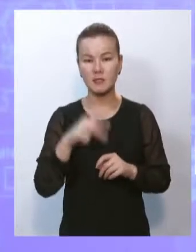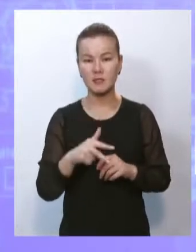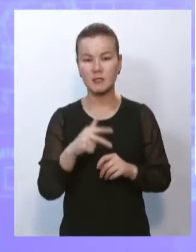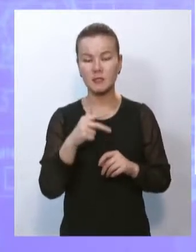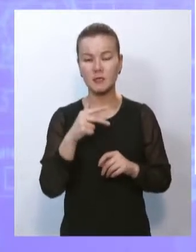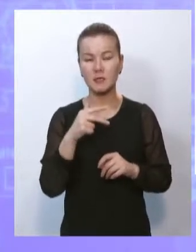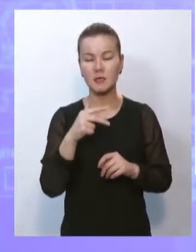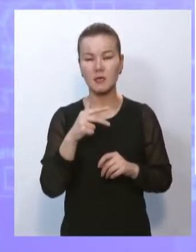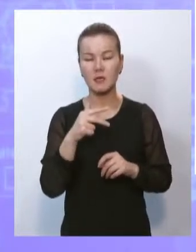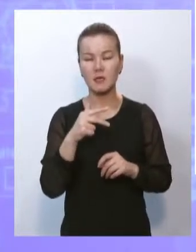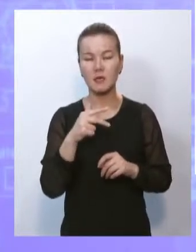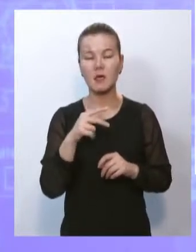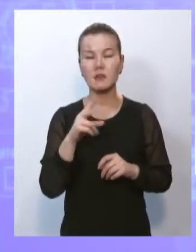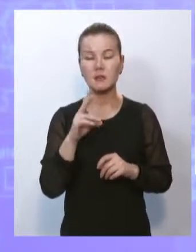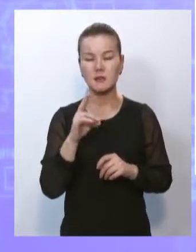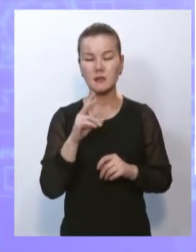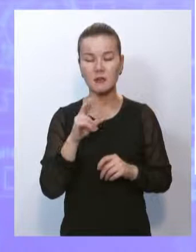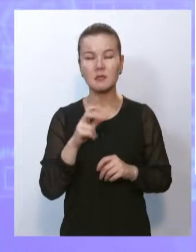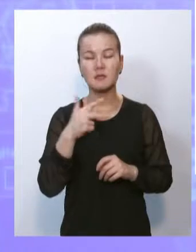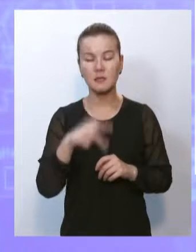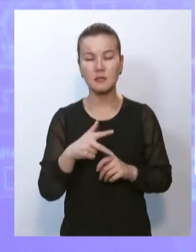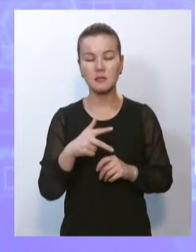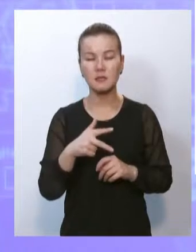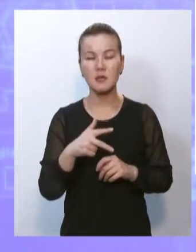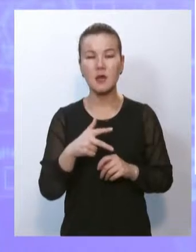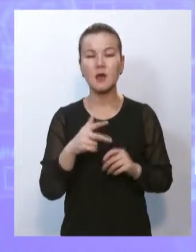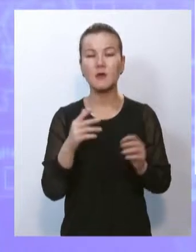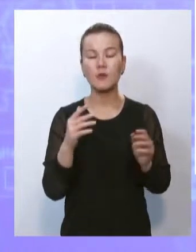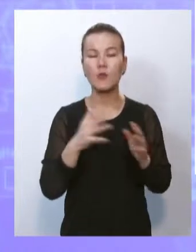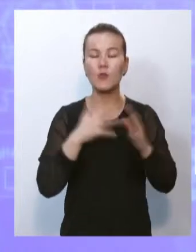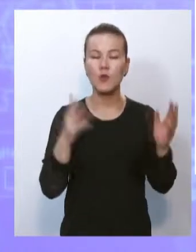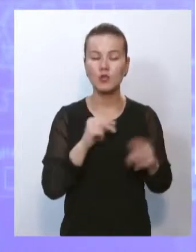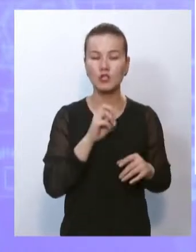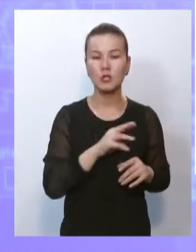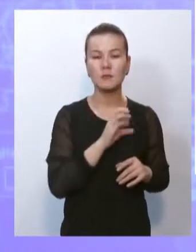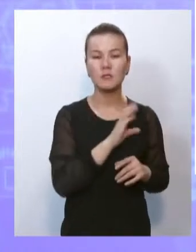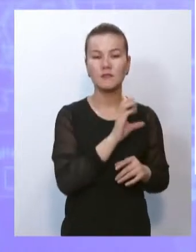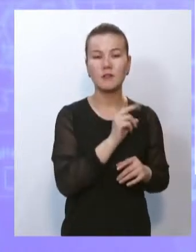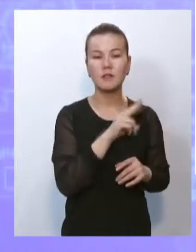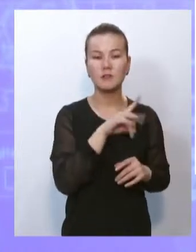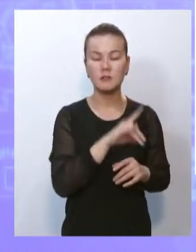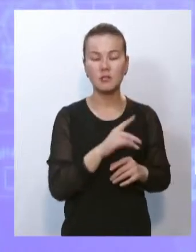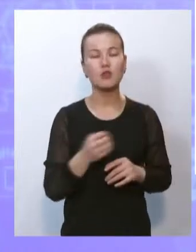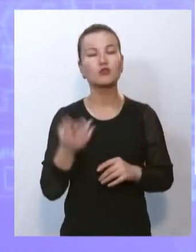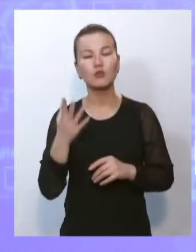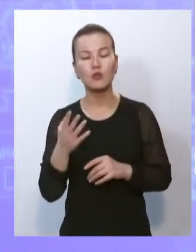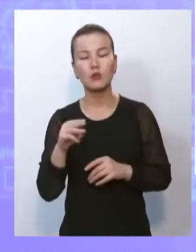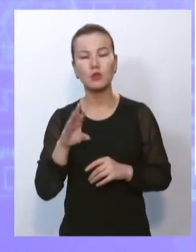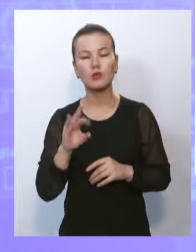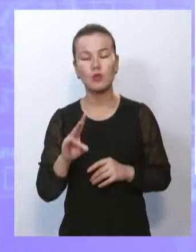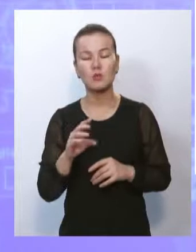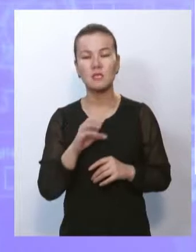одну тонну больше чем свеклы сколько тонн свеклы